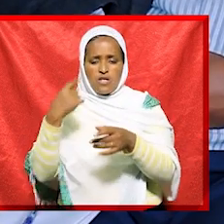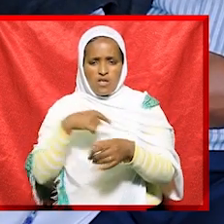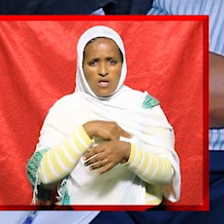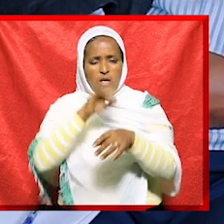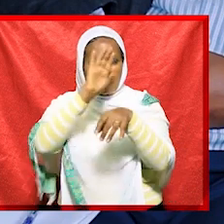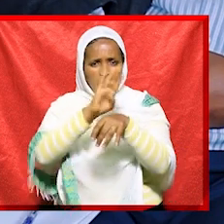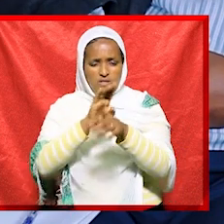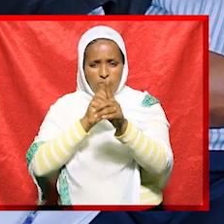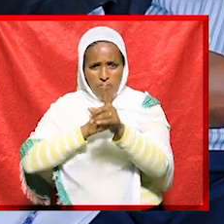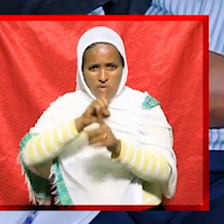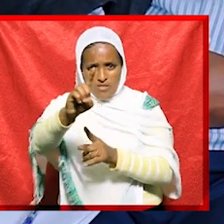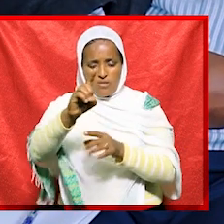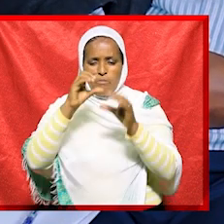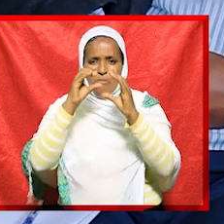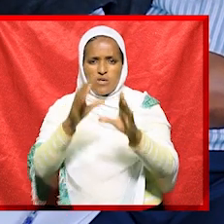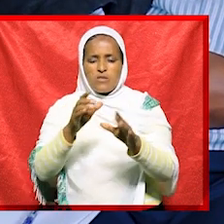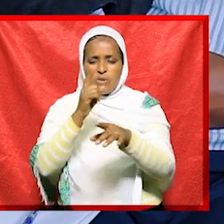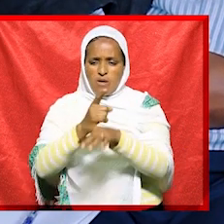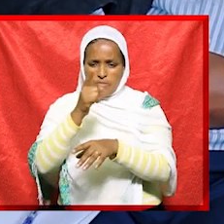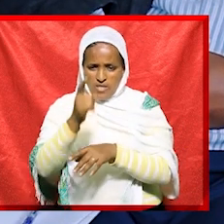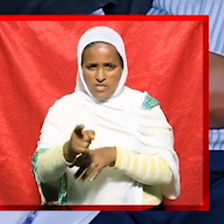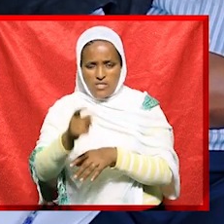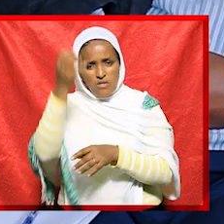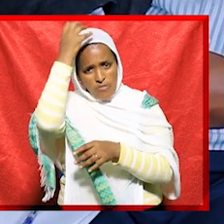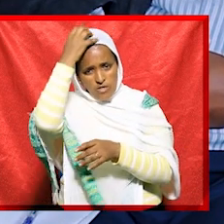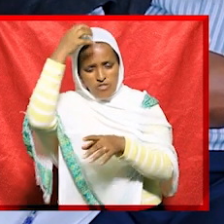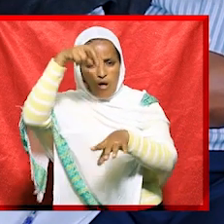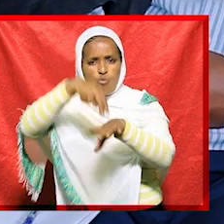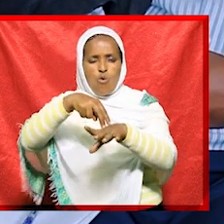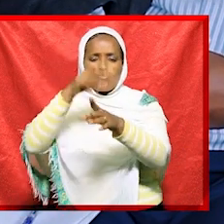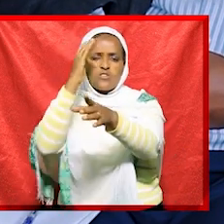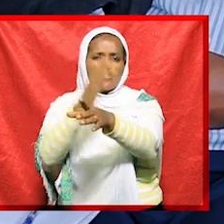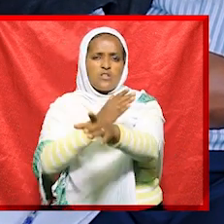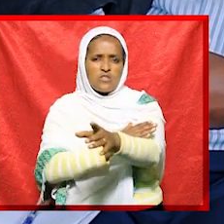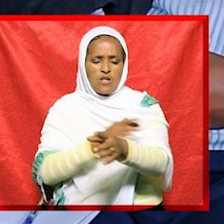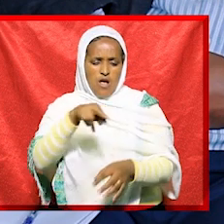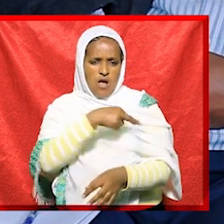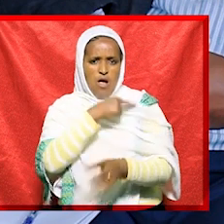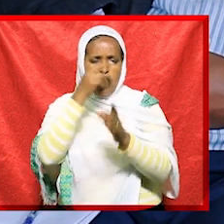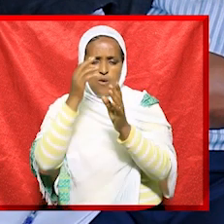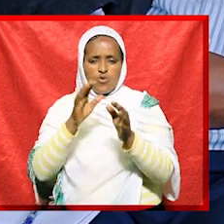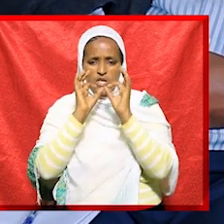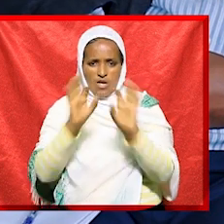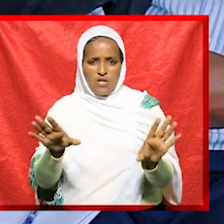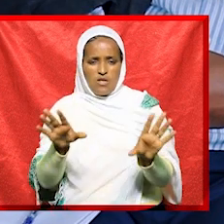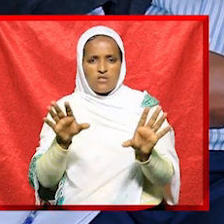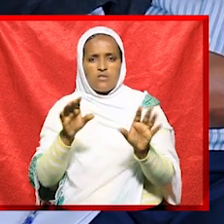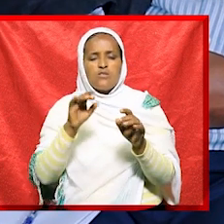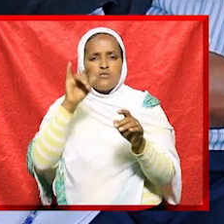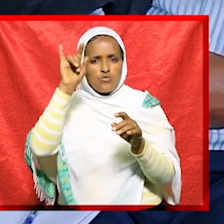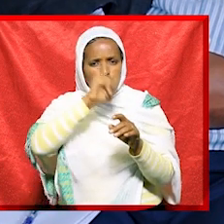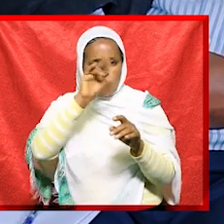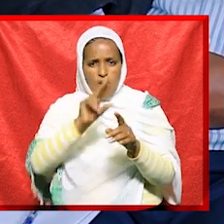ቤተ ክርስቲያን በቀጥታ ማስተማር፣ መገሰጽ፣ መንግስት አቋሙን እንዲያስተካክል። ሃይማኖት የሌላት እኮ እነ